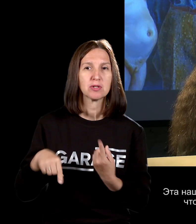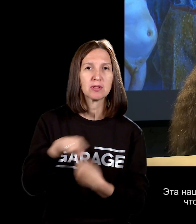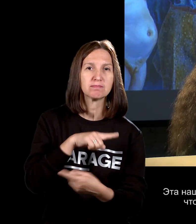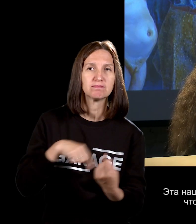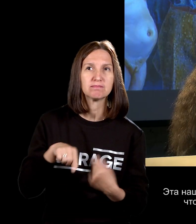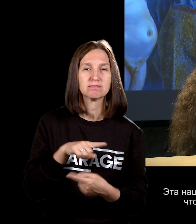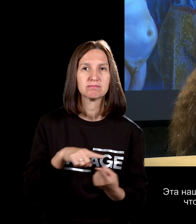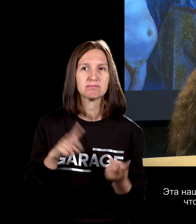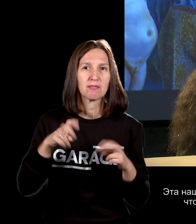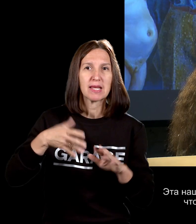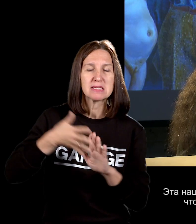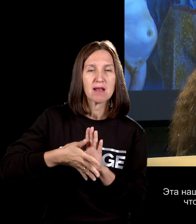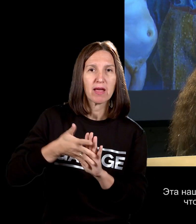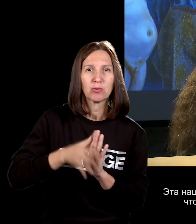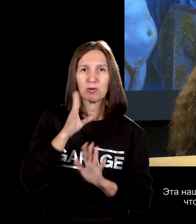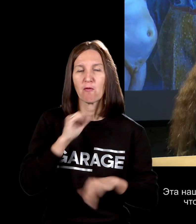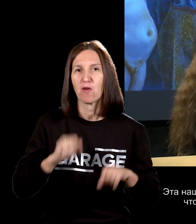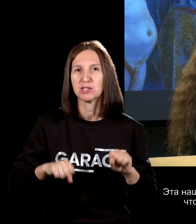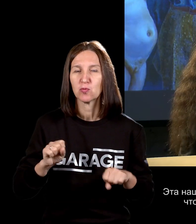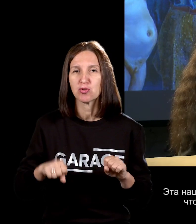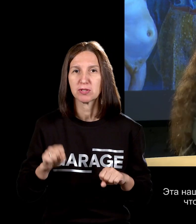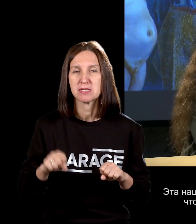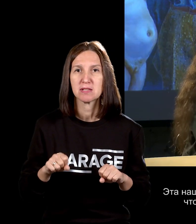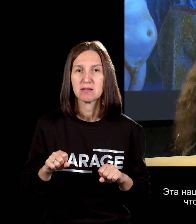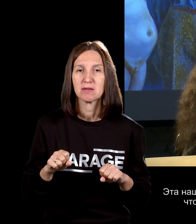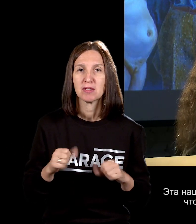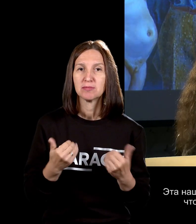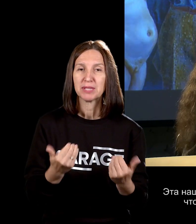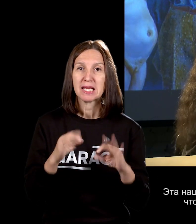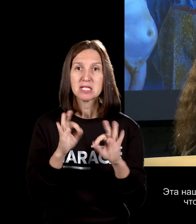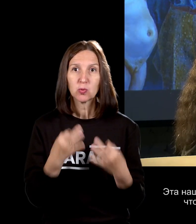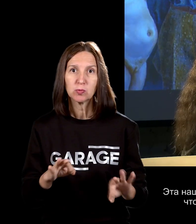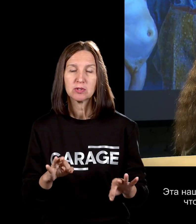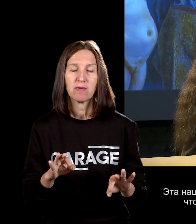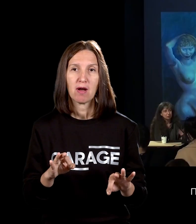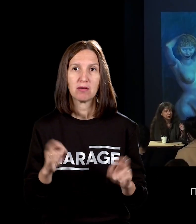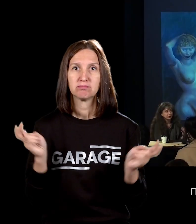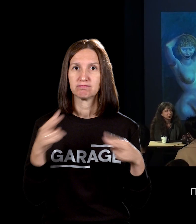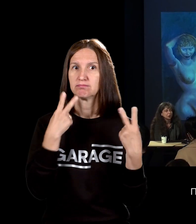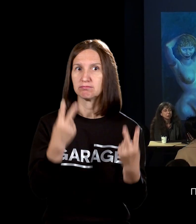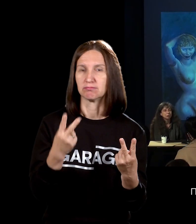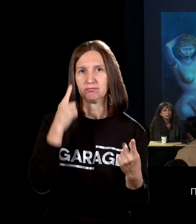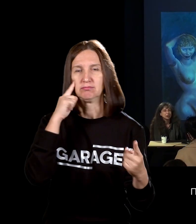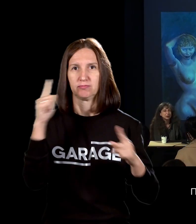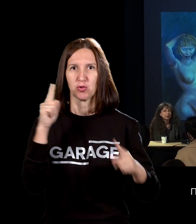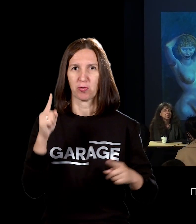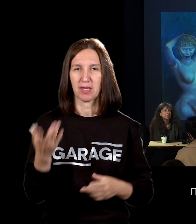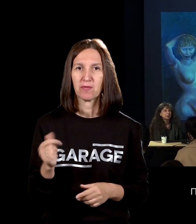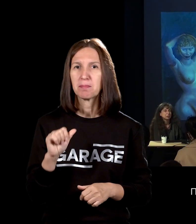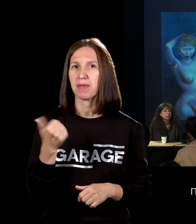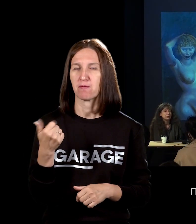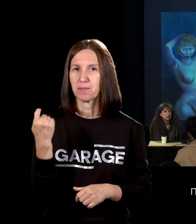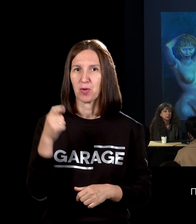они исследуют возможности, сами возможности искусства шокировать. Первый наш герой Отто